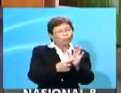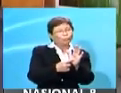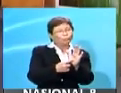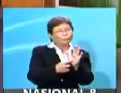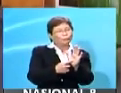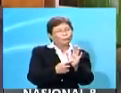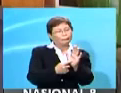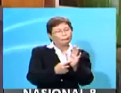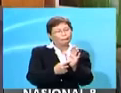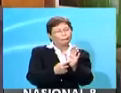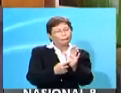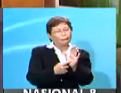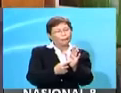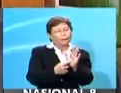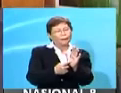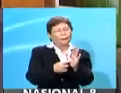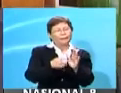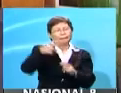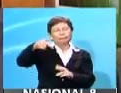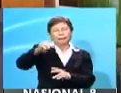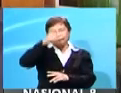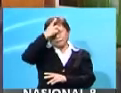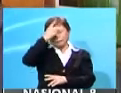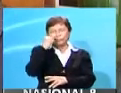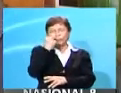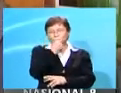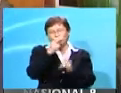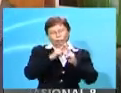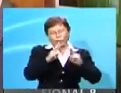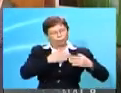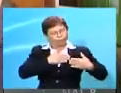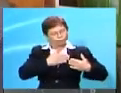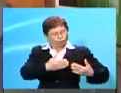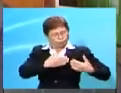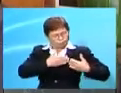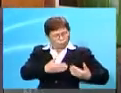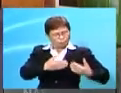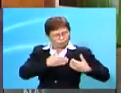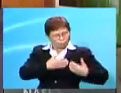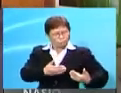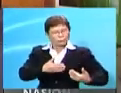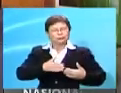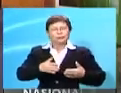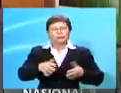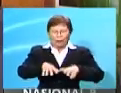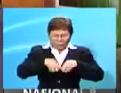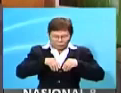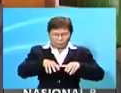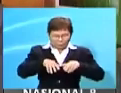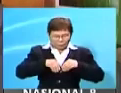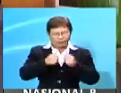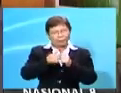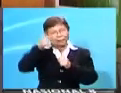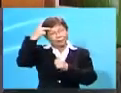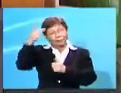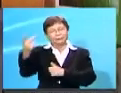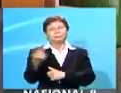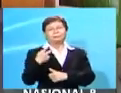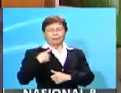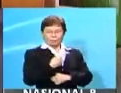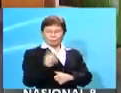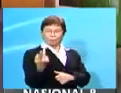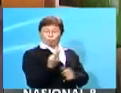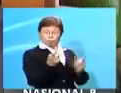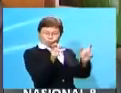bahawasanya yang amat berhormat Perdana Menteri begitu commited dengan Kelantan dan insya-allah kami berdua akan